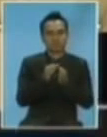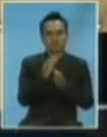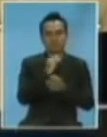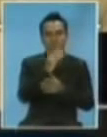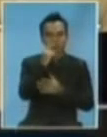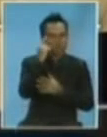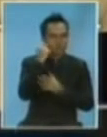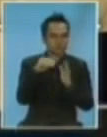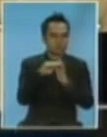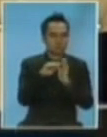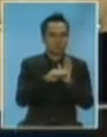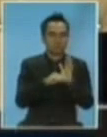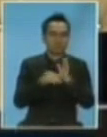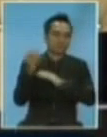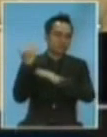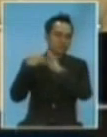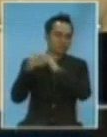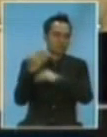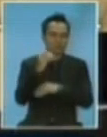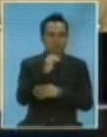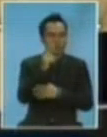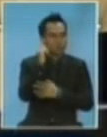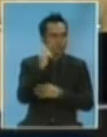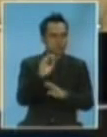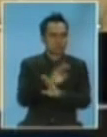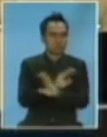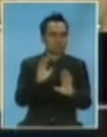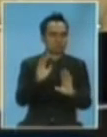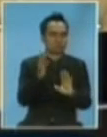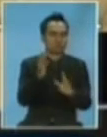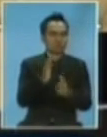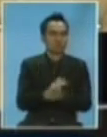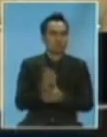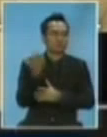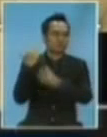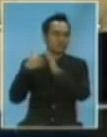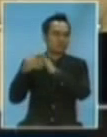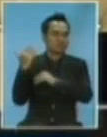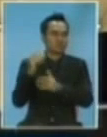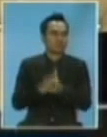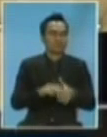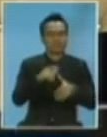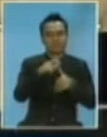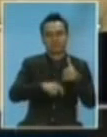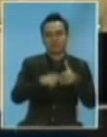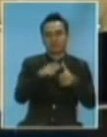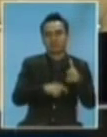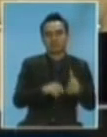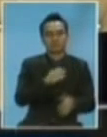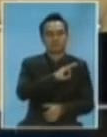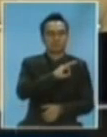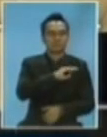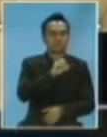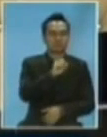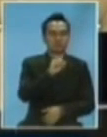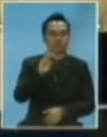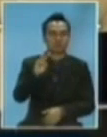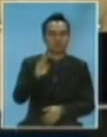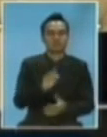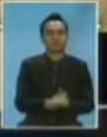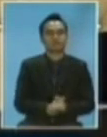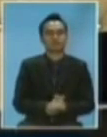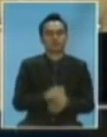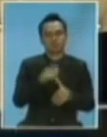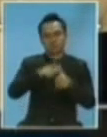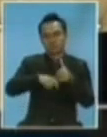ืบหน้าการยกร่างรัฐธรรมนูญรายมาตราของคณะกรรมการยกร่างรัฐธรรมนูญว่าวันนี้ได้มีการพิจารณาต่อเนื่องในภาค3นิติธรรม